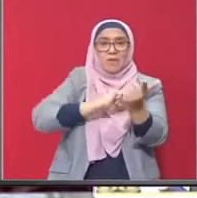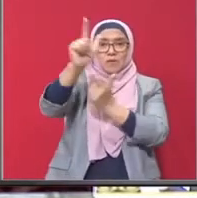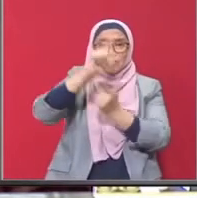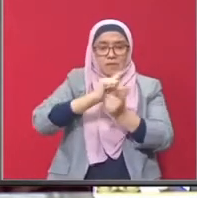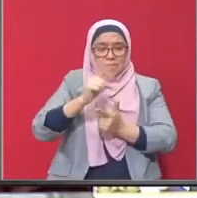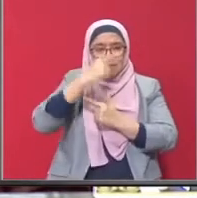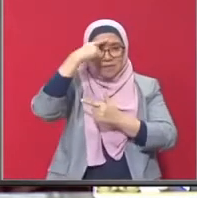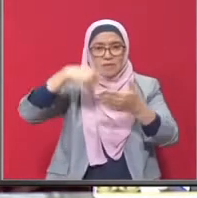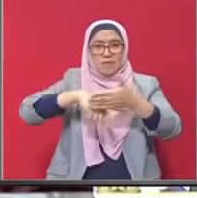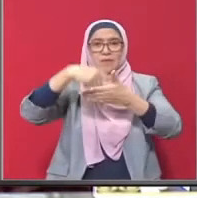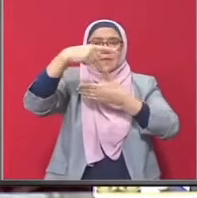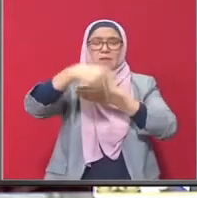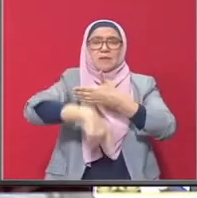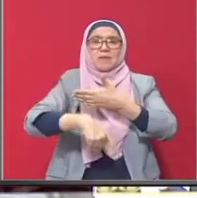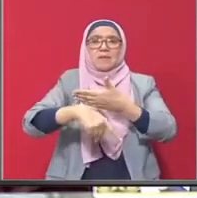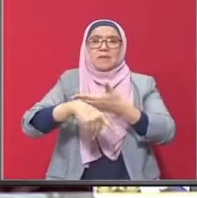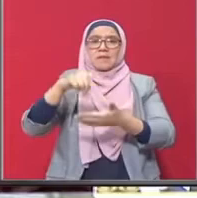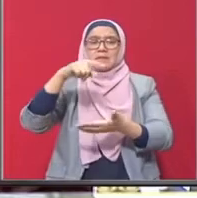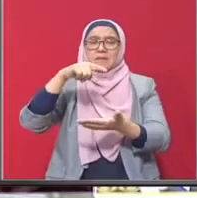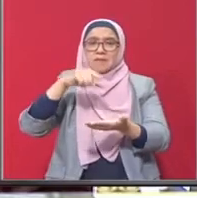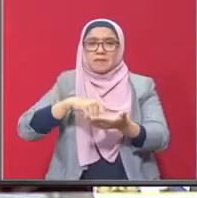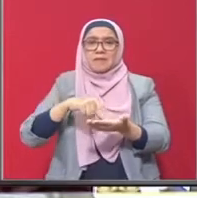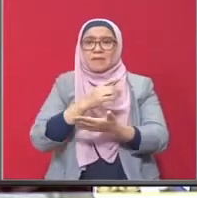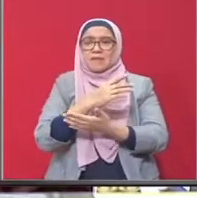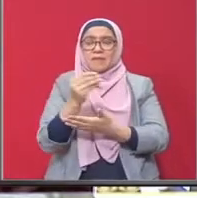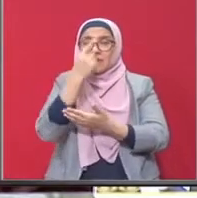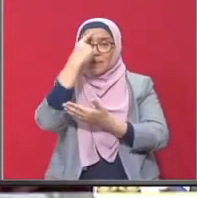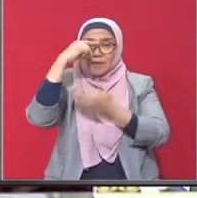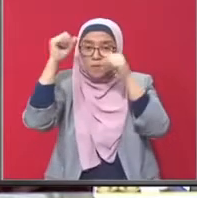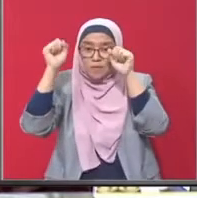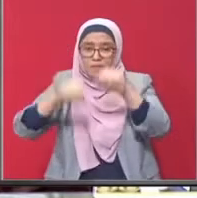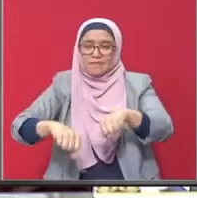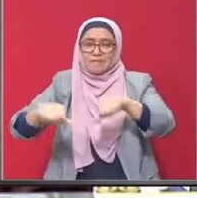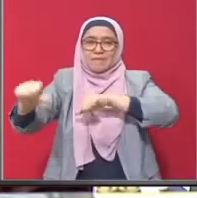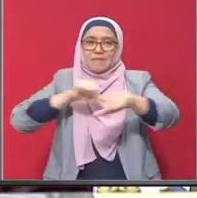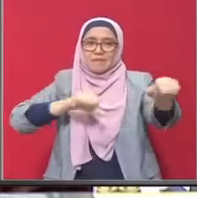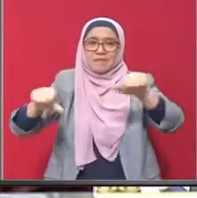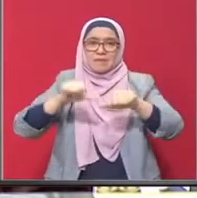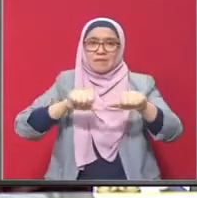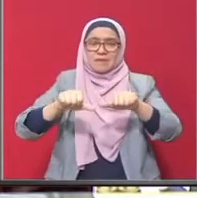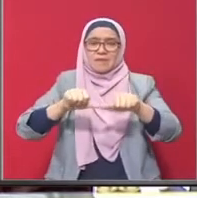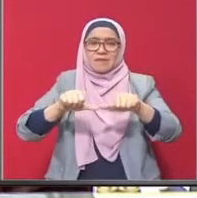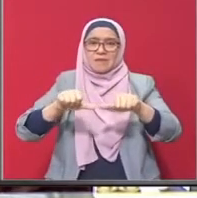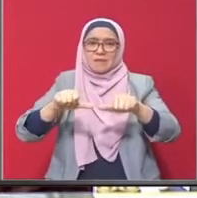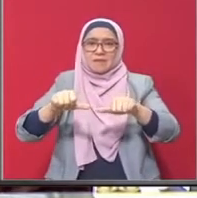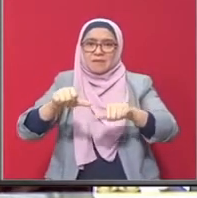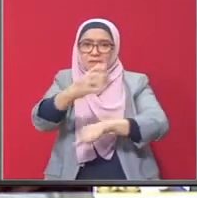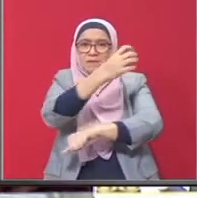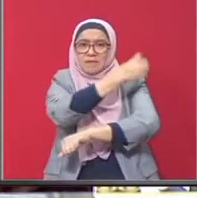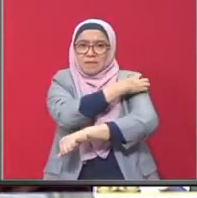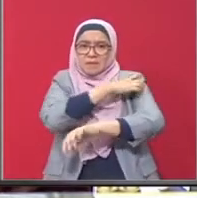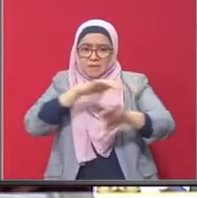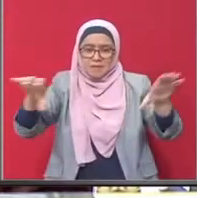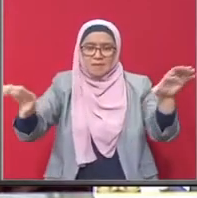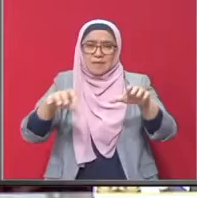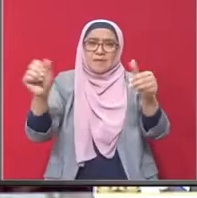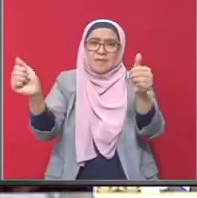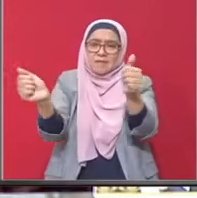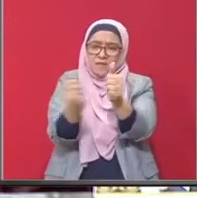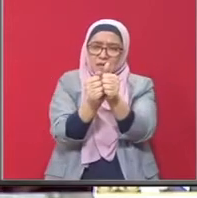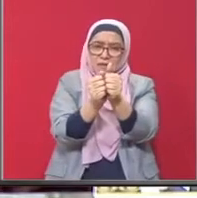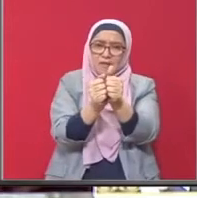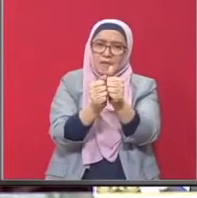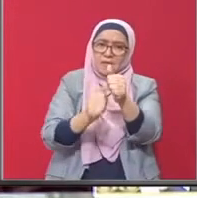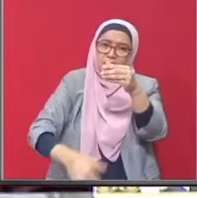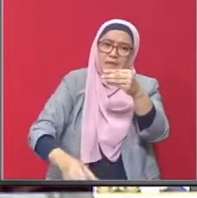bp3 ini bagi membolehkan the gritty tipe-tipe kekuasaan kehidupan gua dibuat dengan